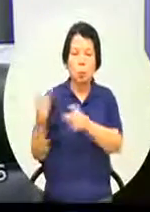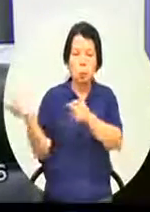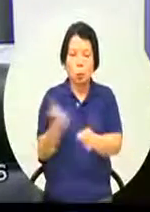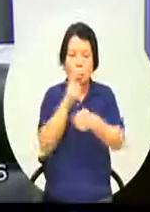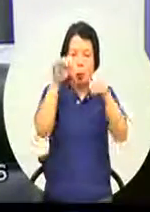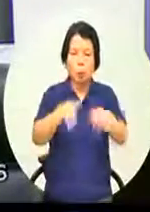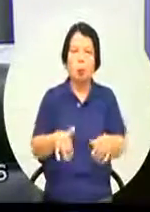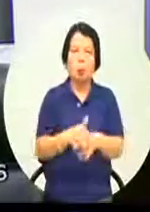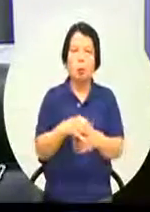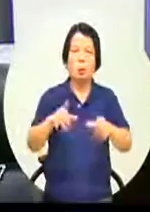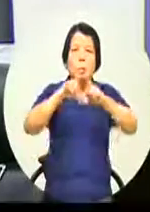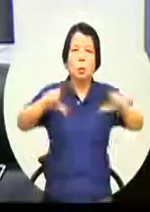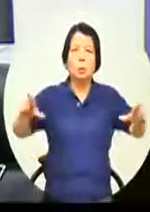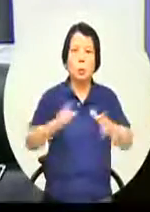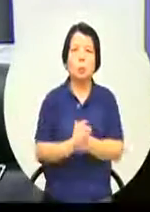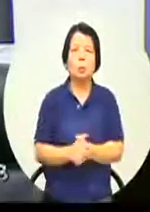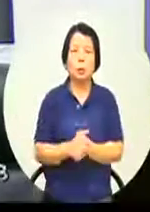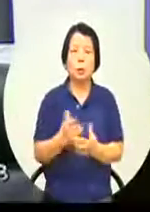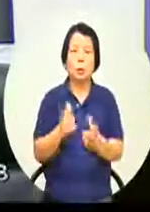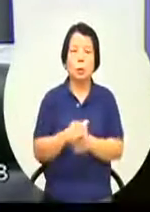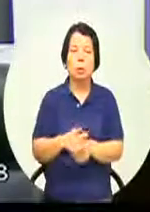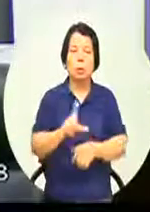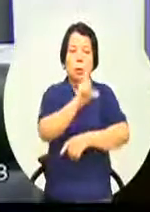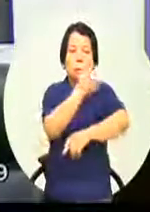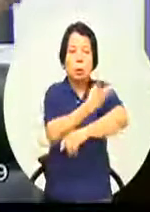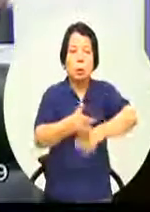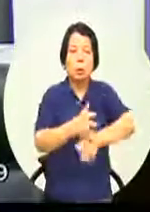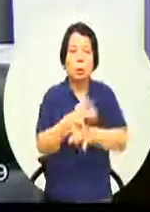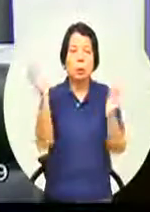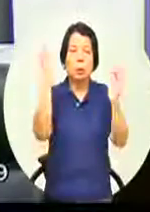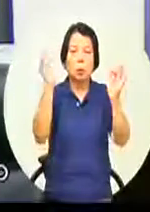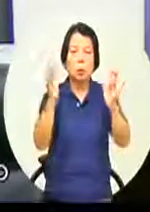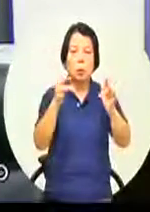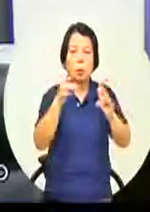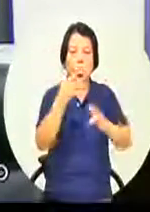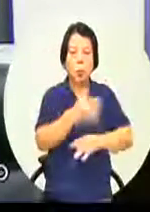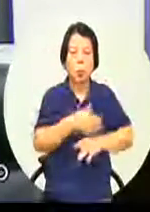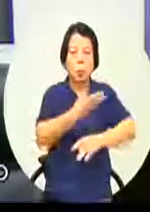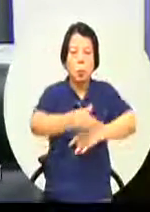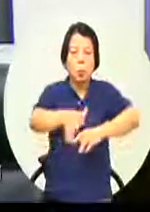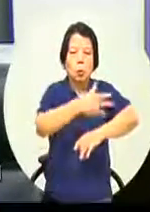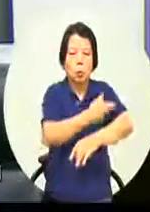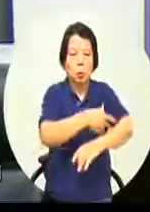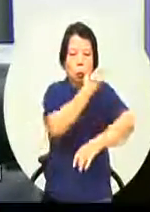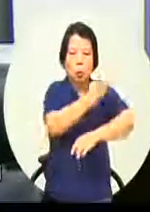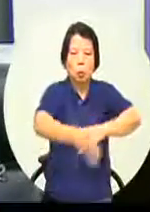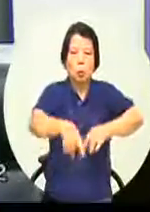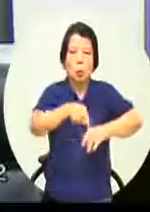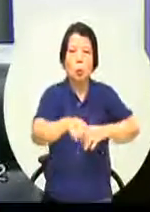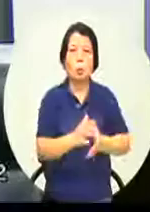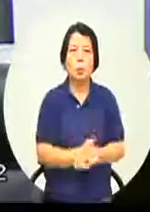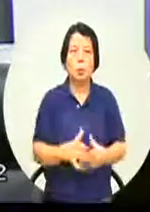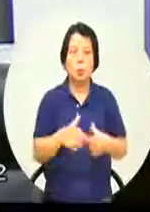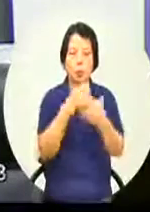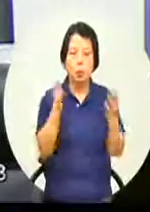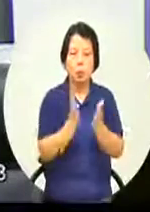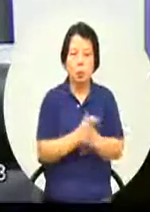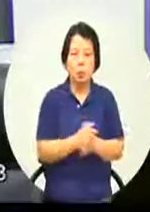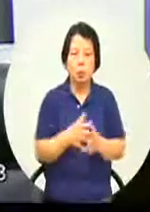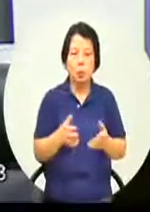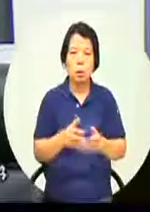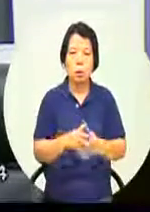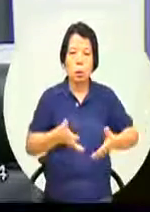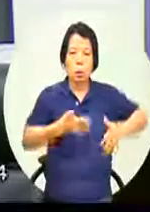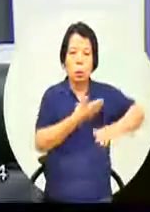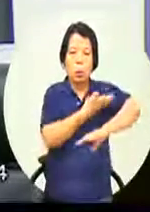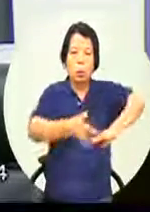会有那种大型，哦，上游就是会有大型的树枝等等，然后一直冲刷，所以到下游这里，哦，那个沟壁啊，沟壁真的都